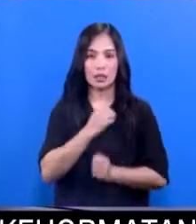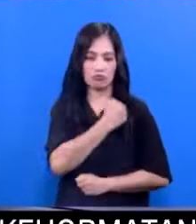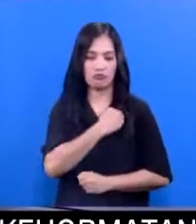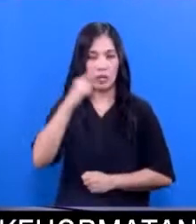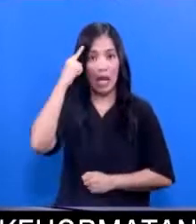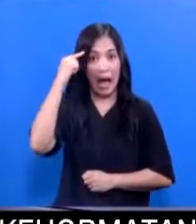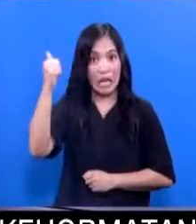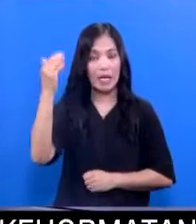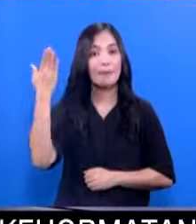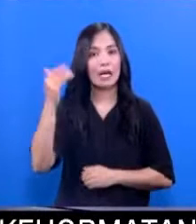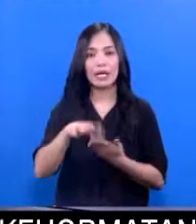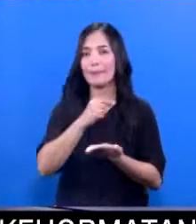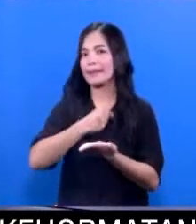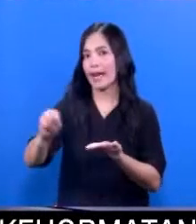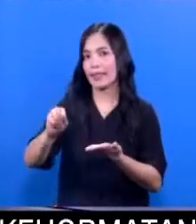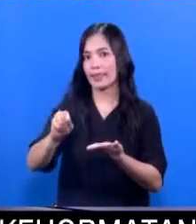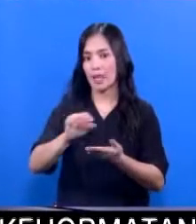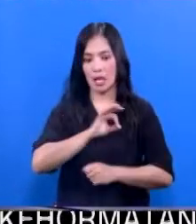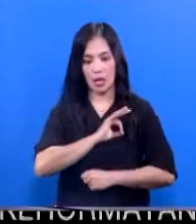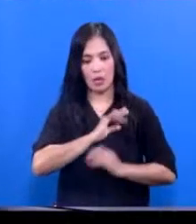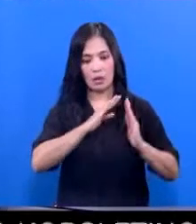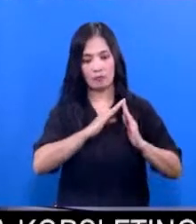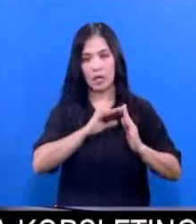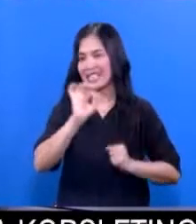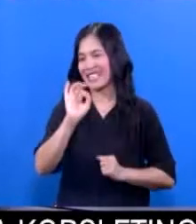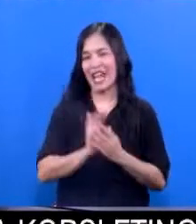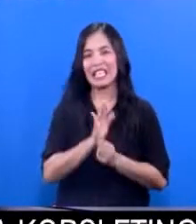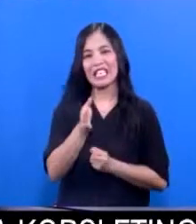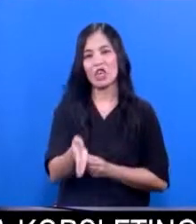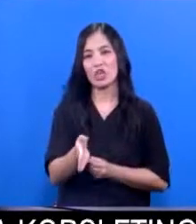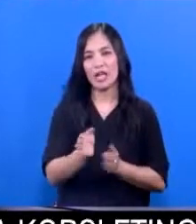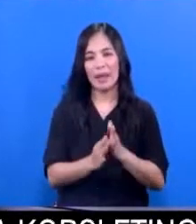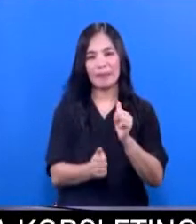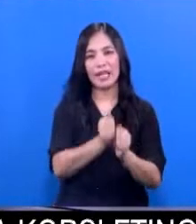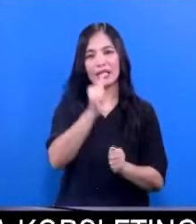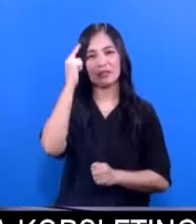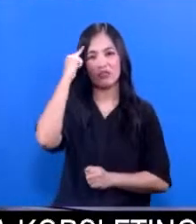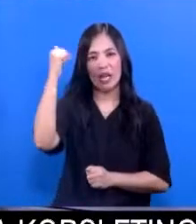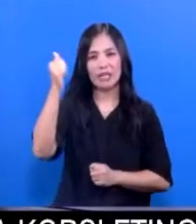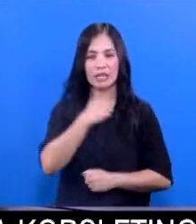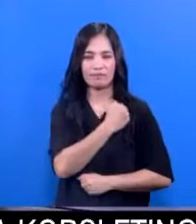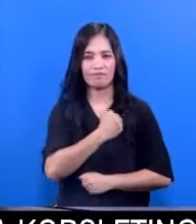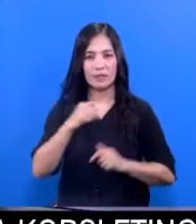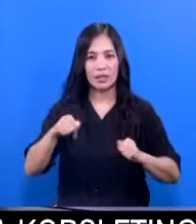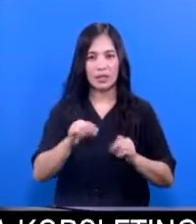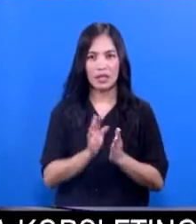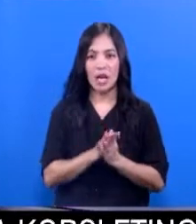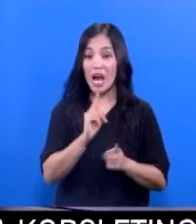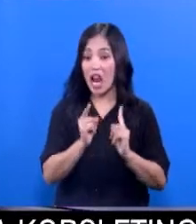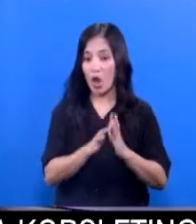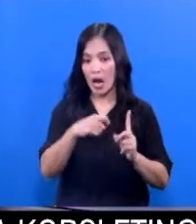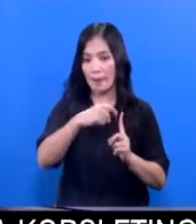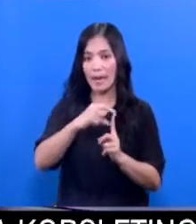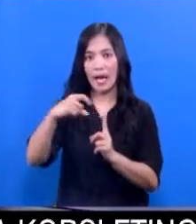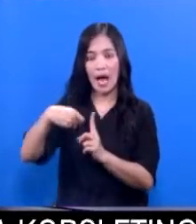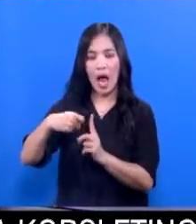semakin menipis ketika istana memastikan tidak ikut campur perihal tes wawasan kebangsaan. ICW pun memprediksi KPK akan menjadi